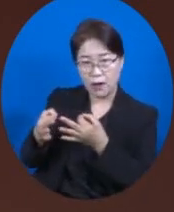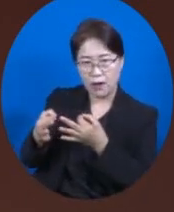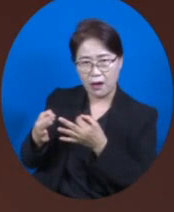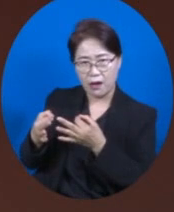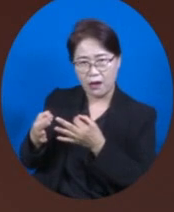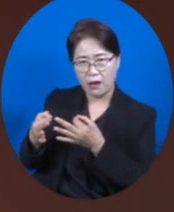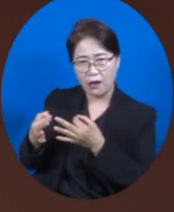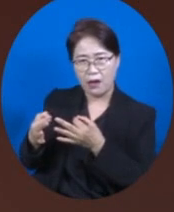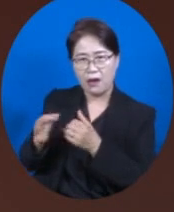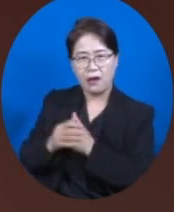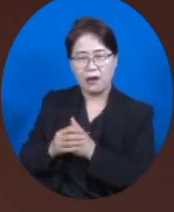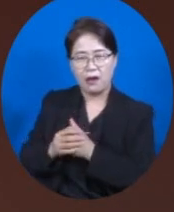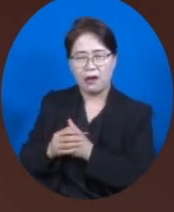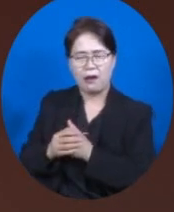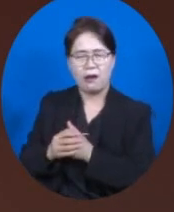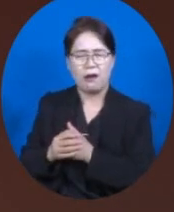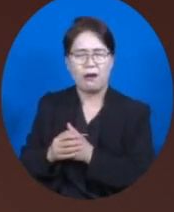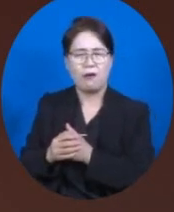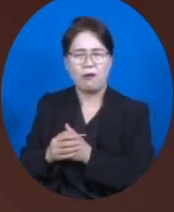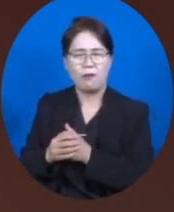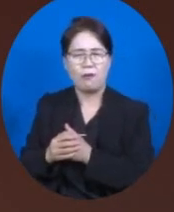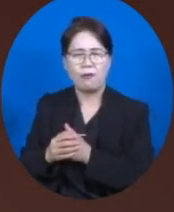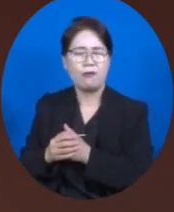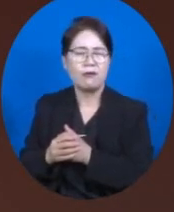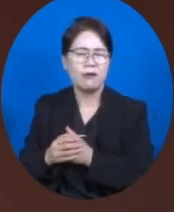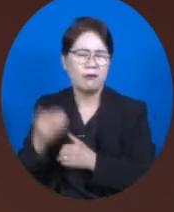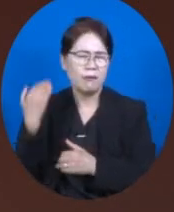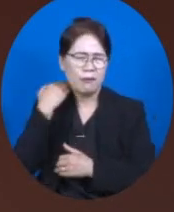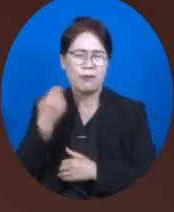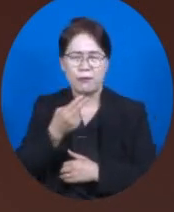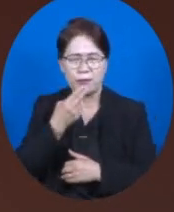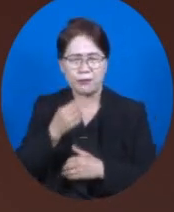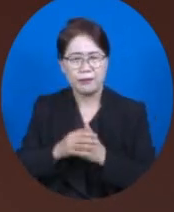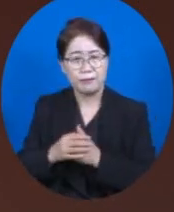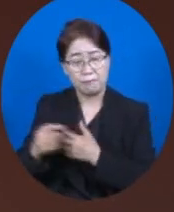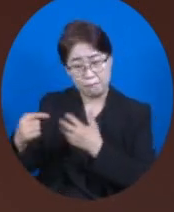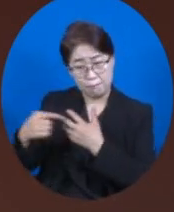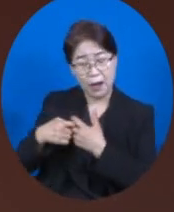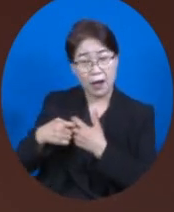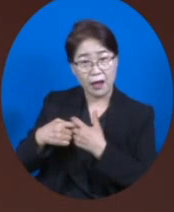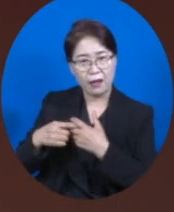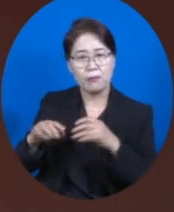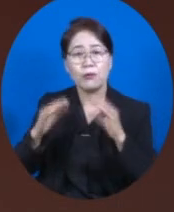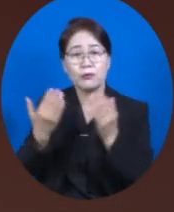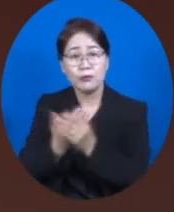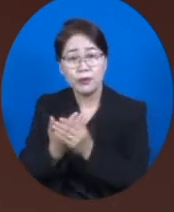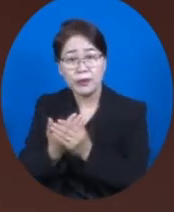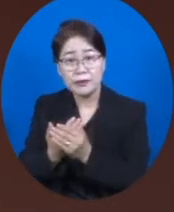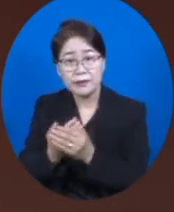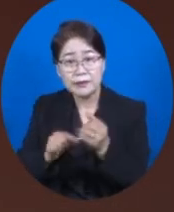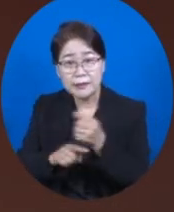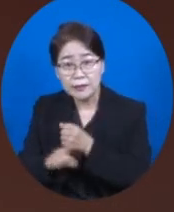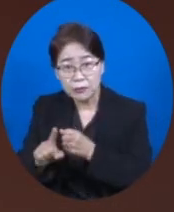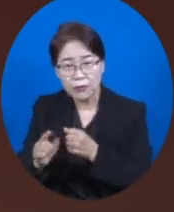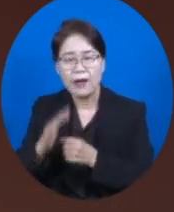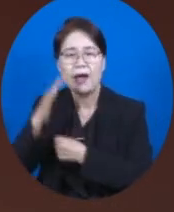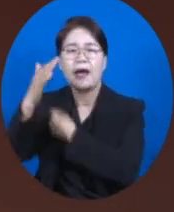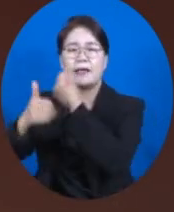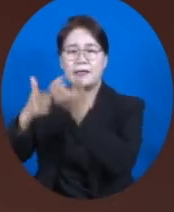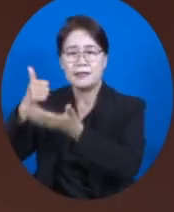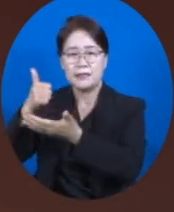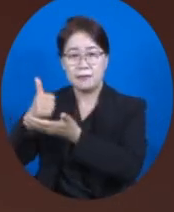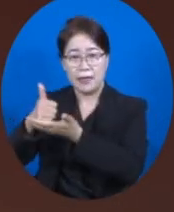사각지대가 없습니다 여러분이 말이 무슨 말입니까이 말은 하나님은